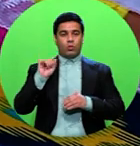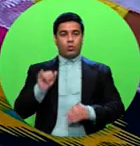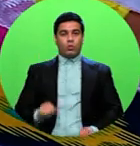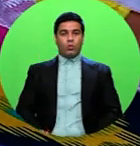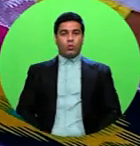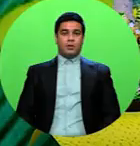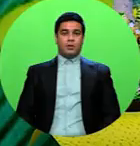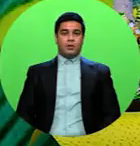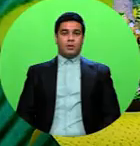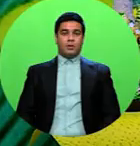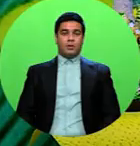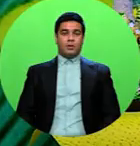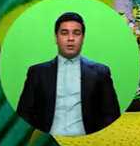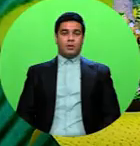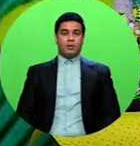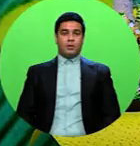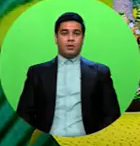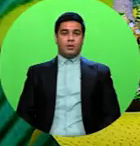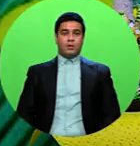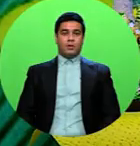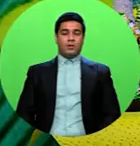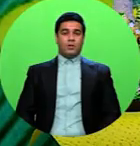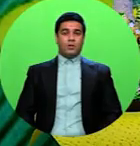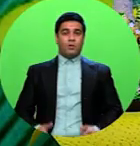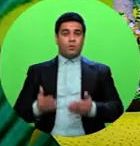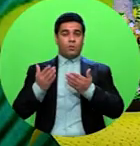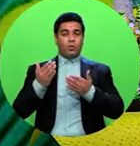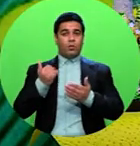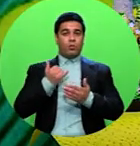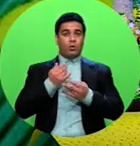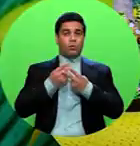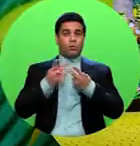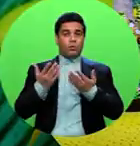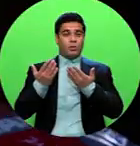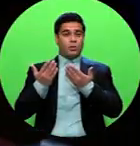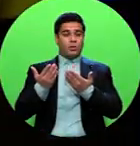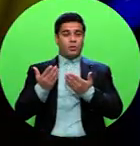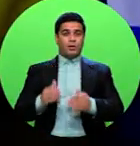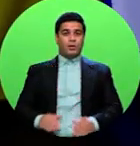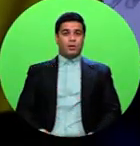Вот что у меня получилось, ребят, посмотрите.